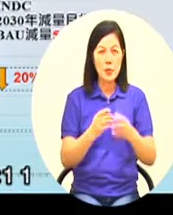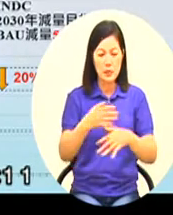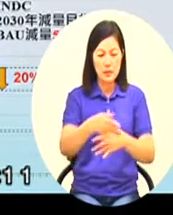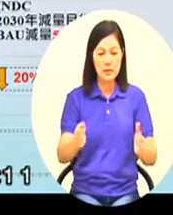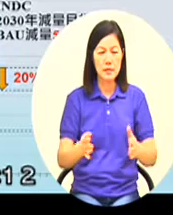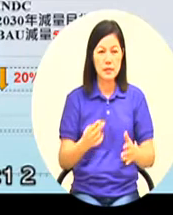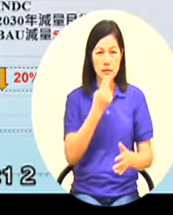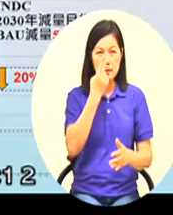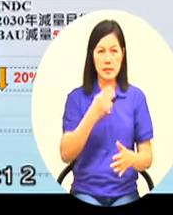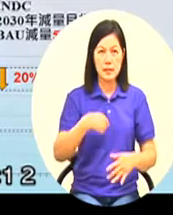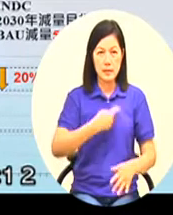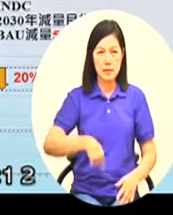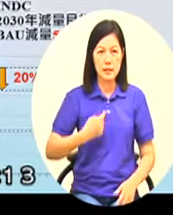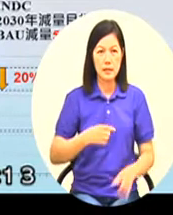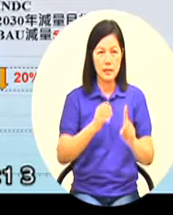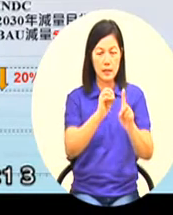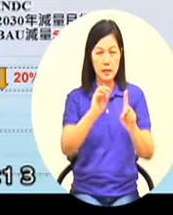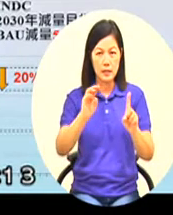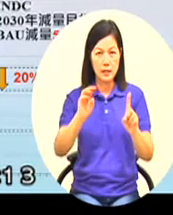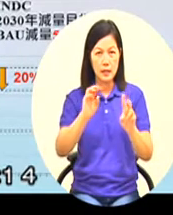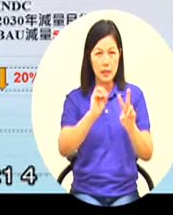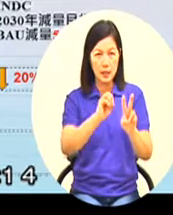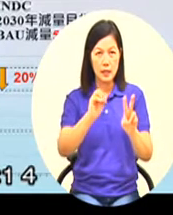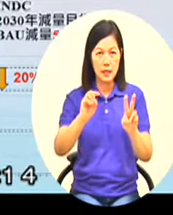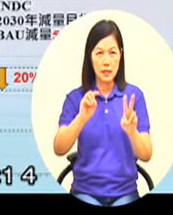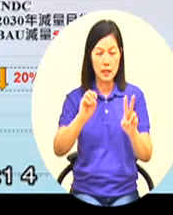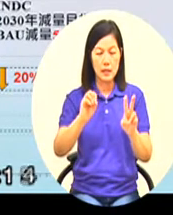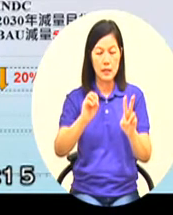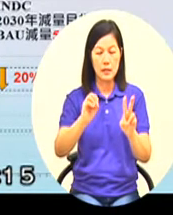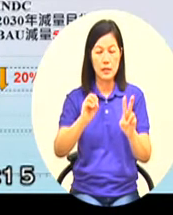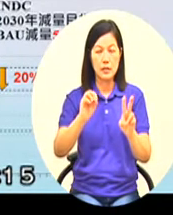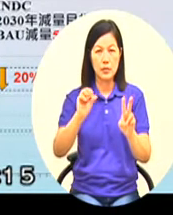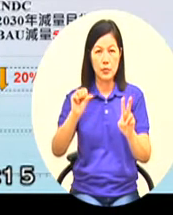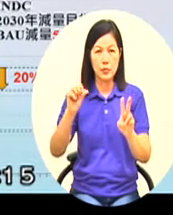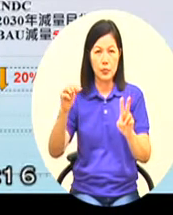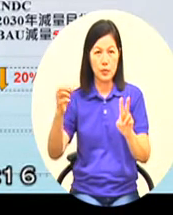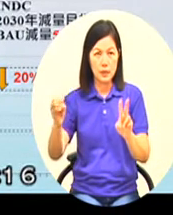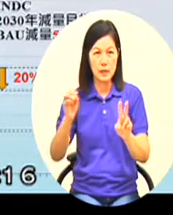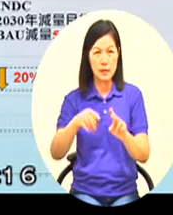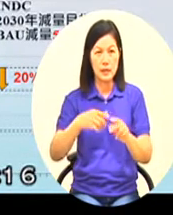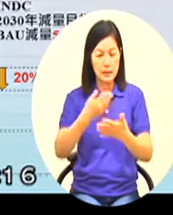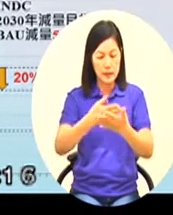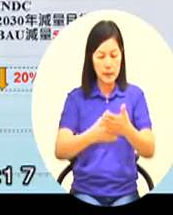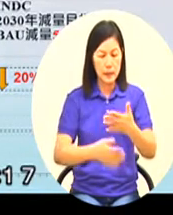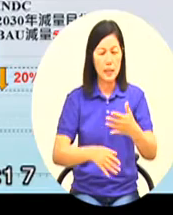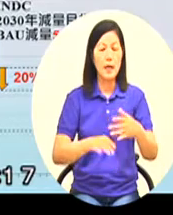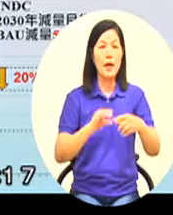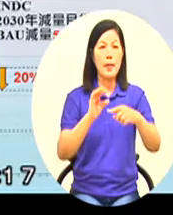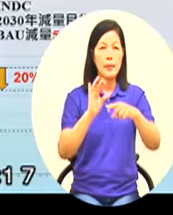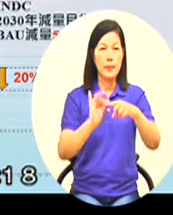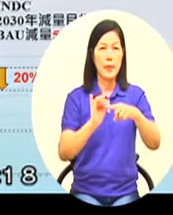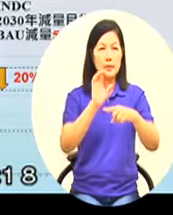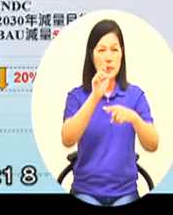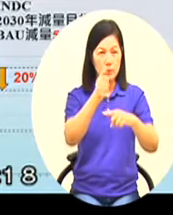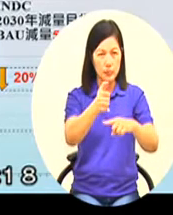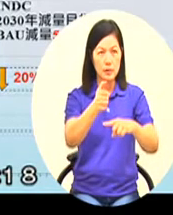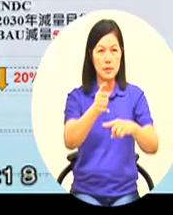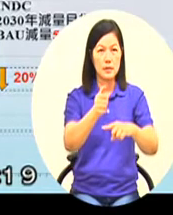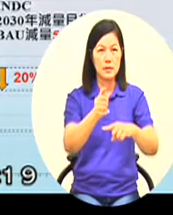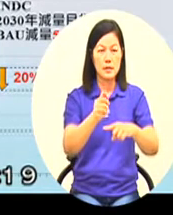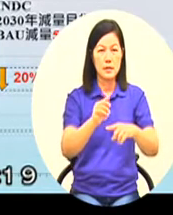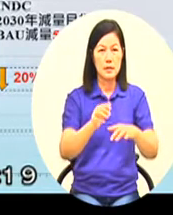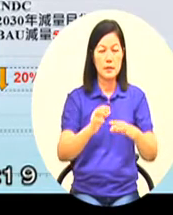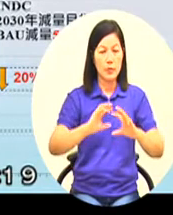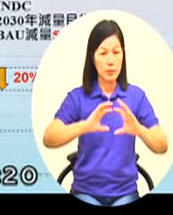目标是到2050年要降到2005年的排放量还要再少50%，这个是我们国